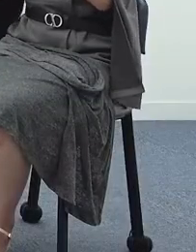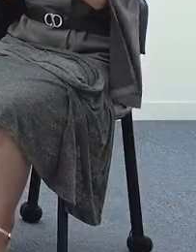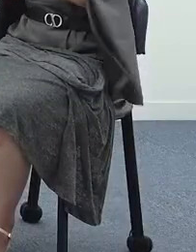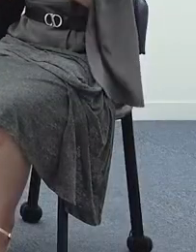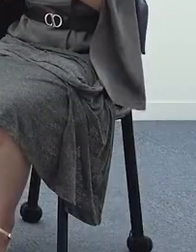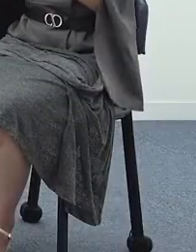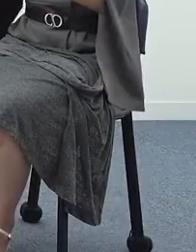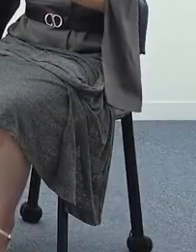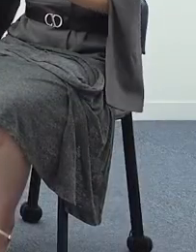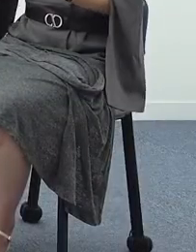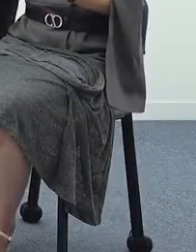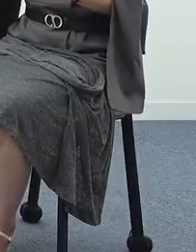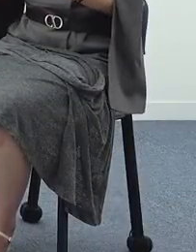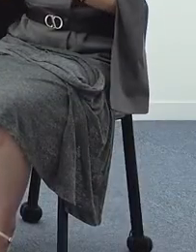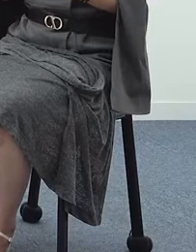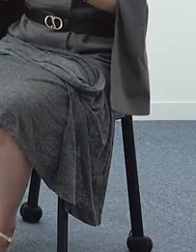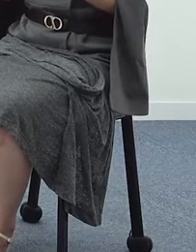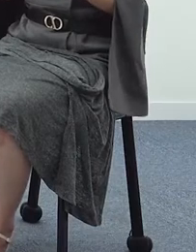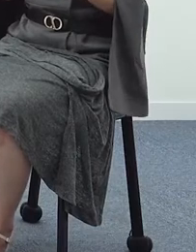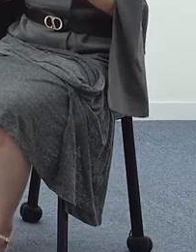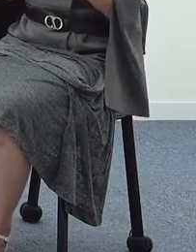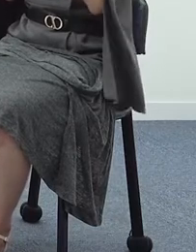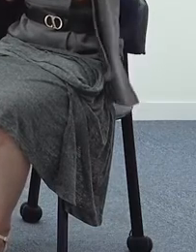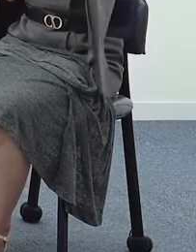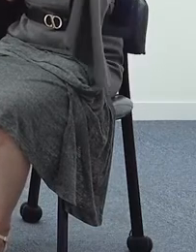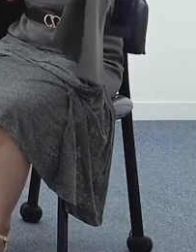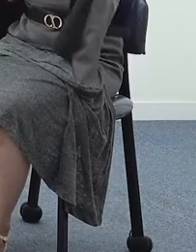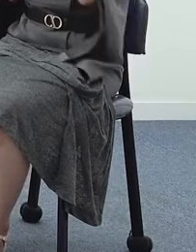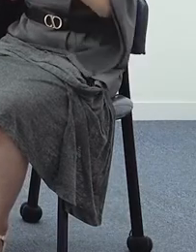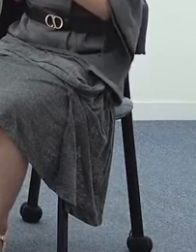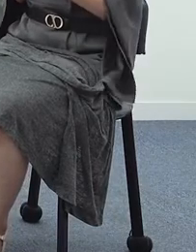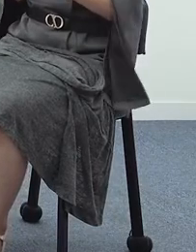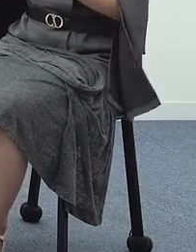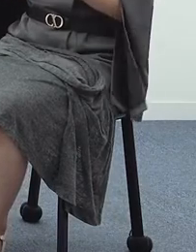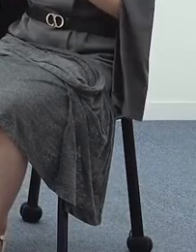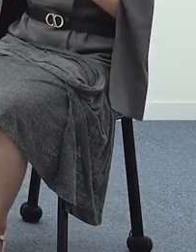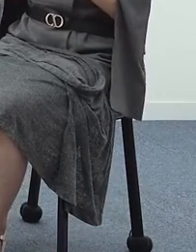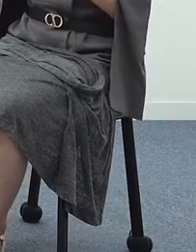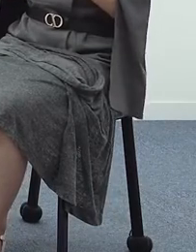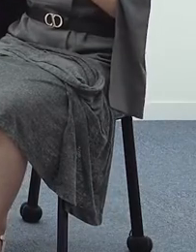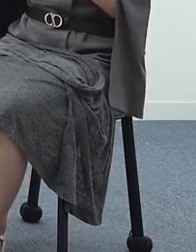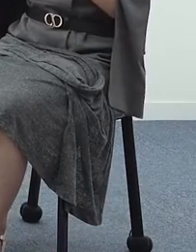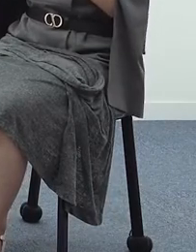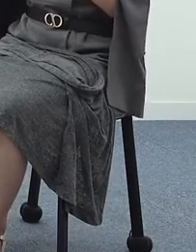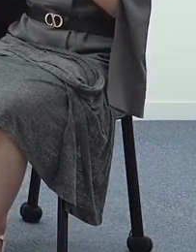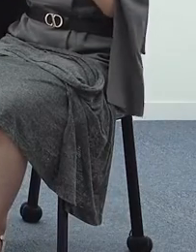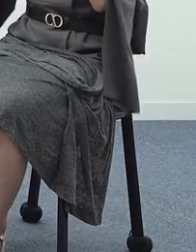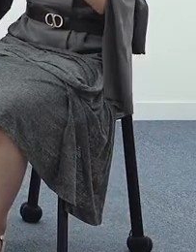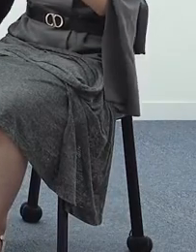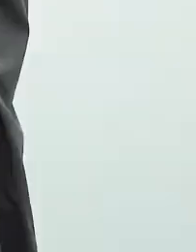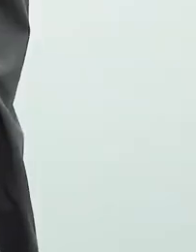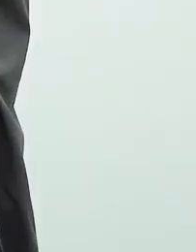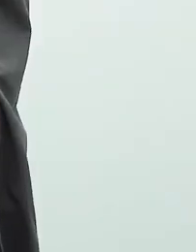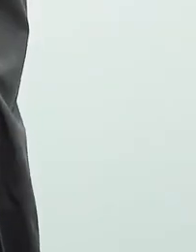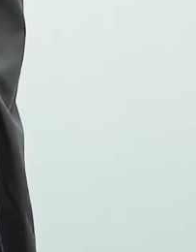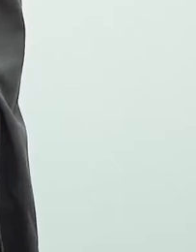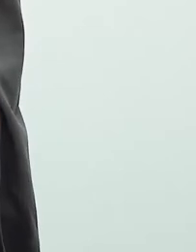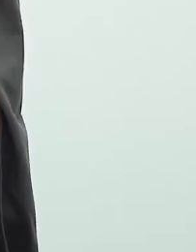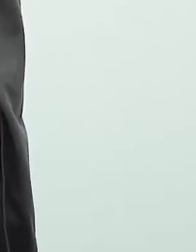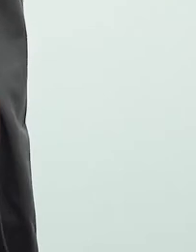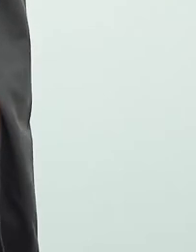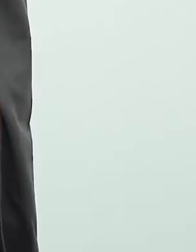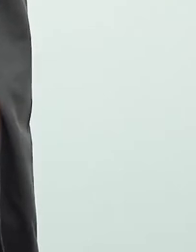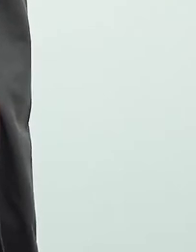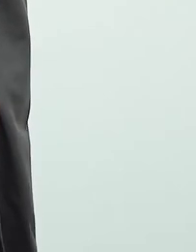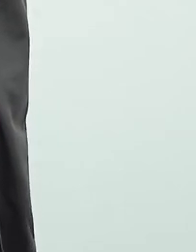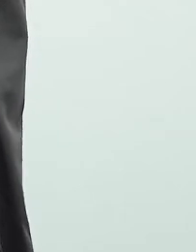그 그 목을 봐야 되거나 이래야 되서 너무 힘든 김 경험이 있죠 그래서